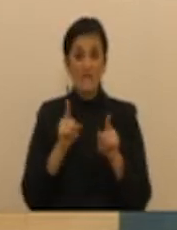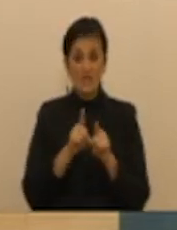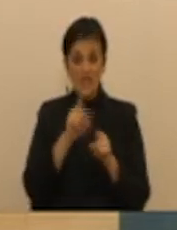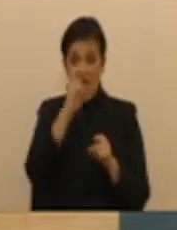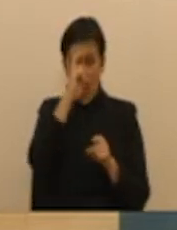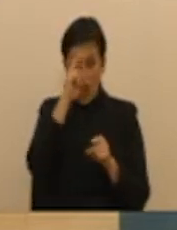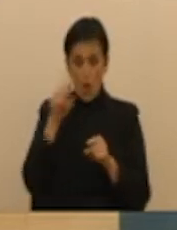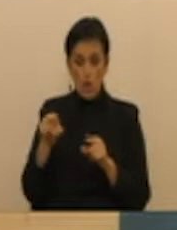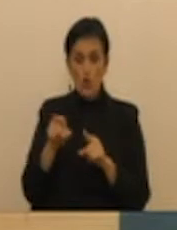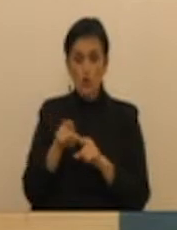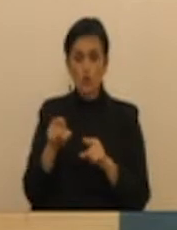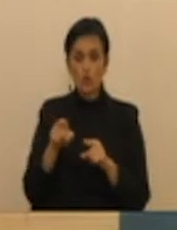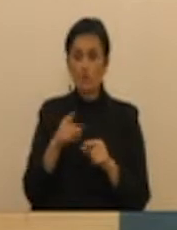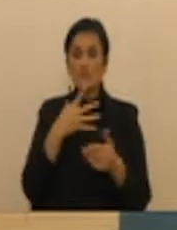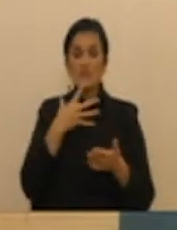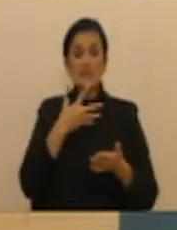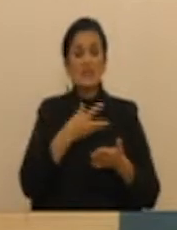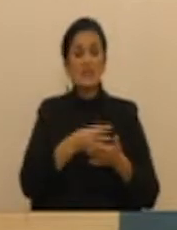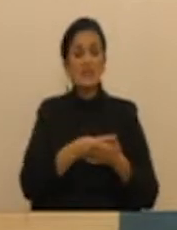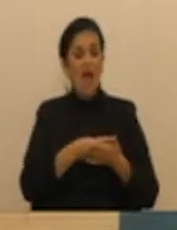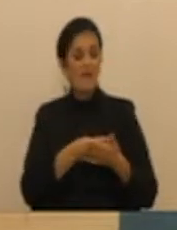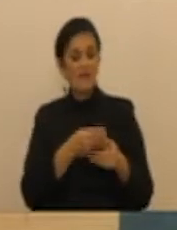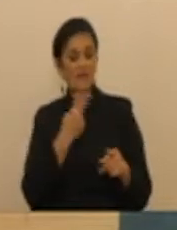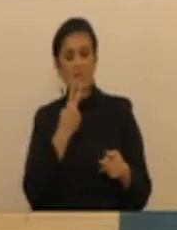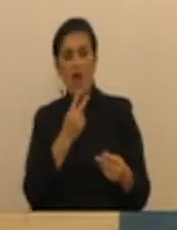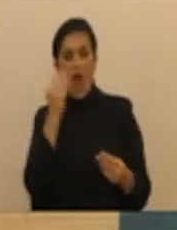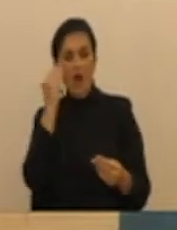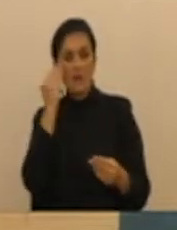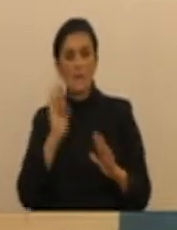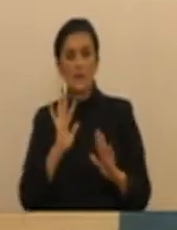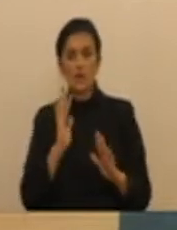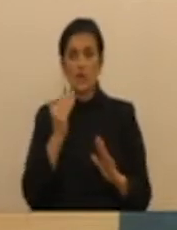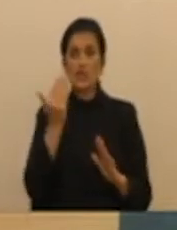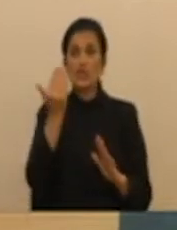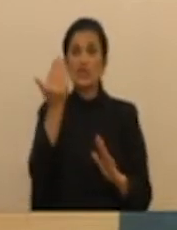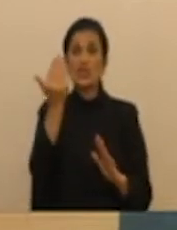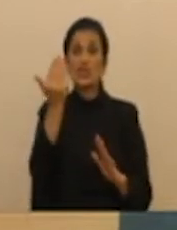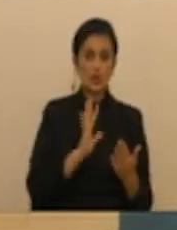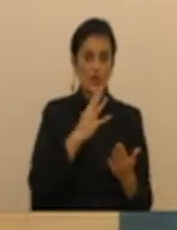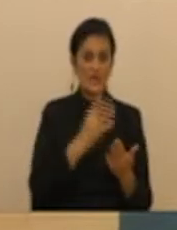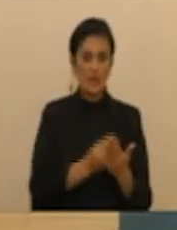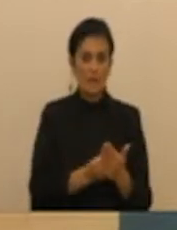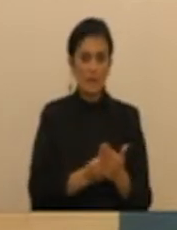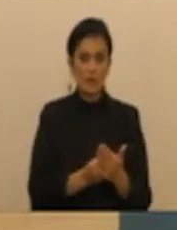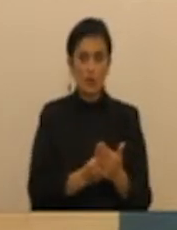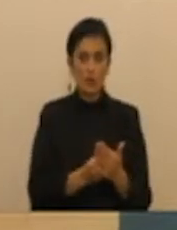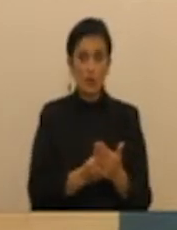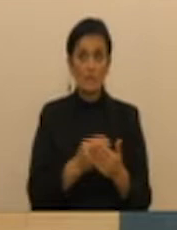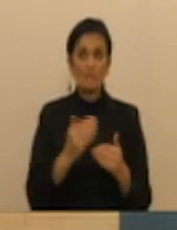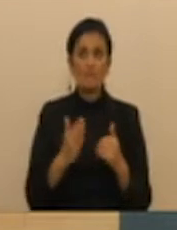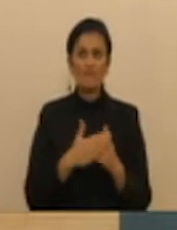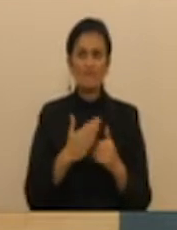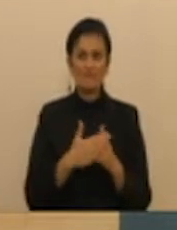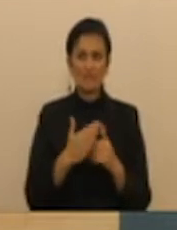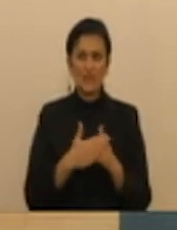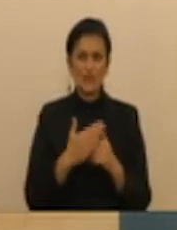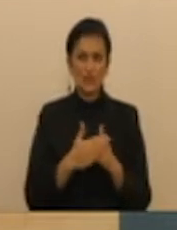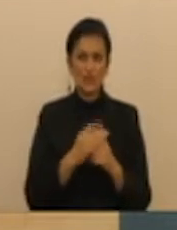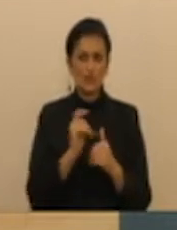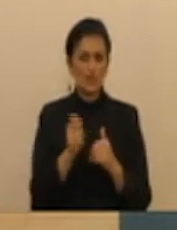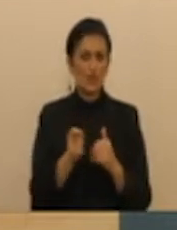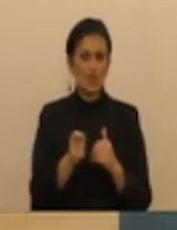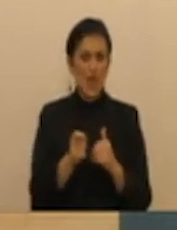ხელისუფლებას, თავისიანად არ მიიჩნევენ. თქვენ არ მიგიჩნევენ თავისიანად. ჟჯიან